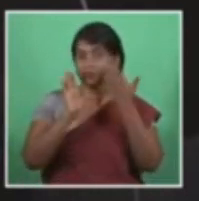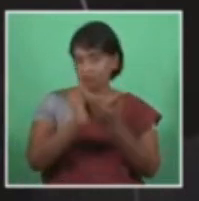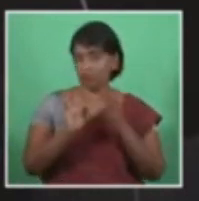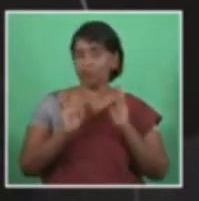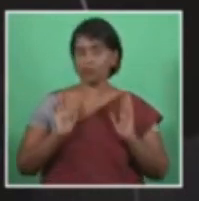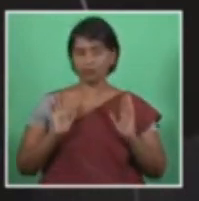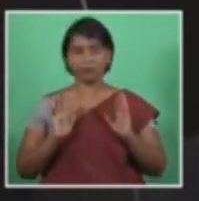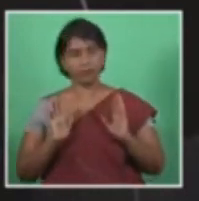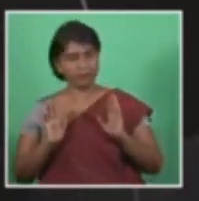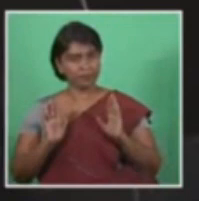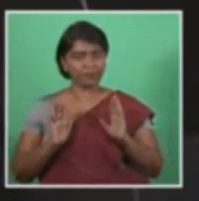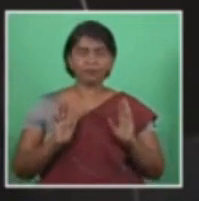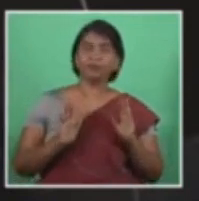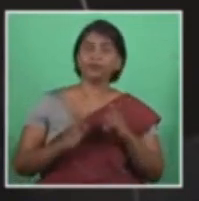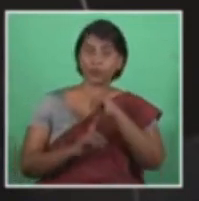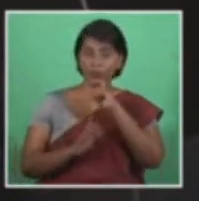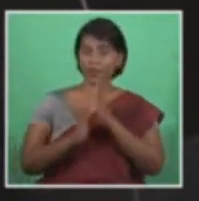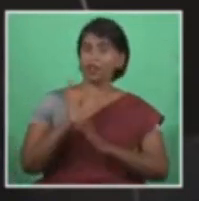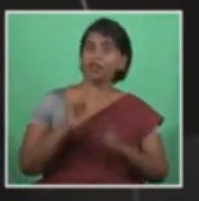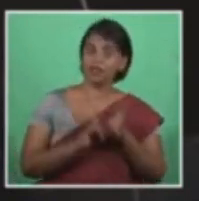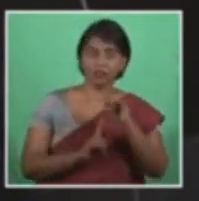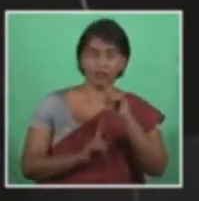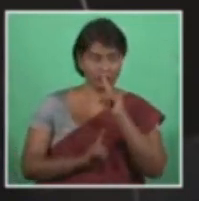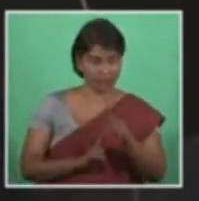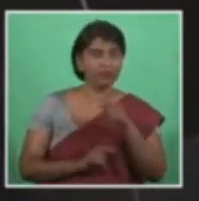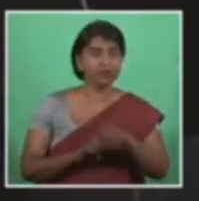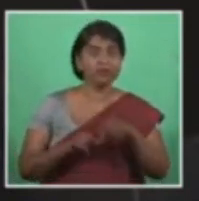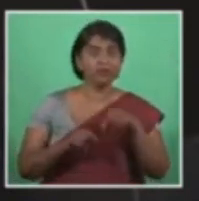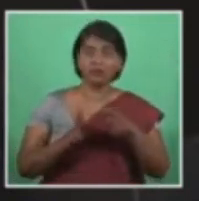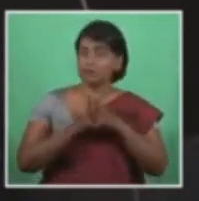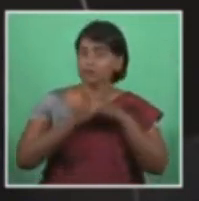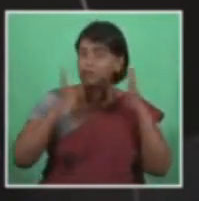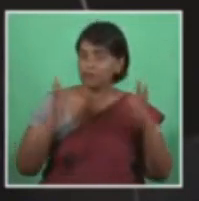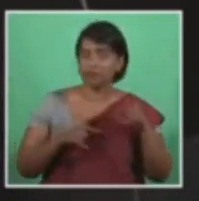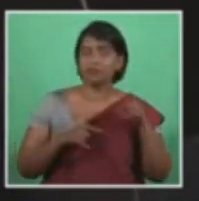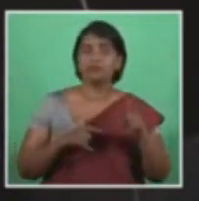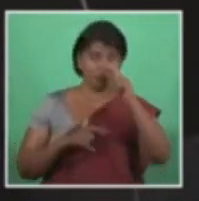ඕනේ. එතකොට අධිකරණ ඇමතිතුමා කිව්වා දැන් විශාල